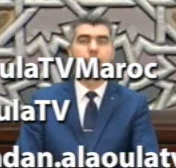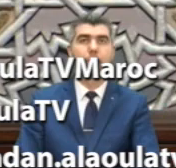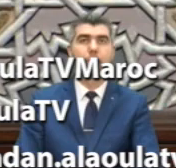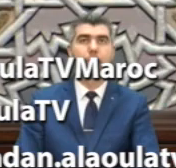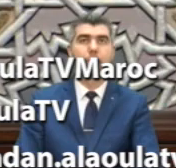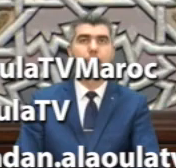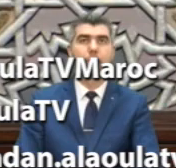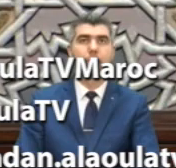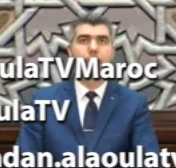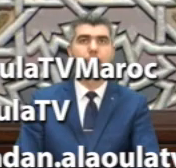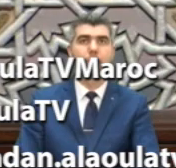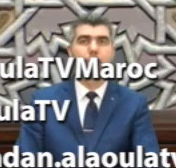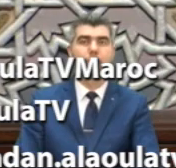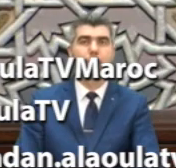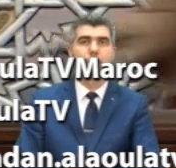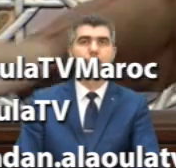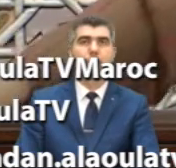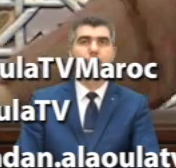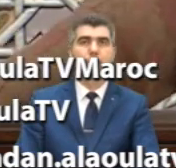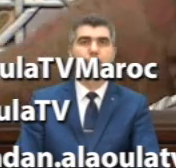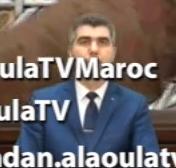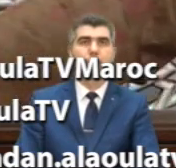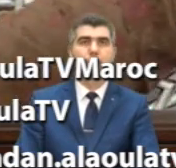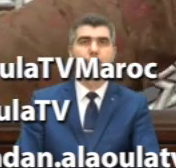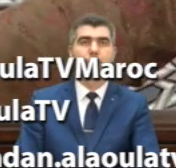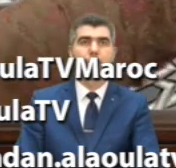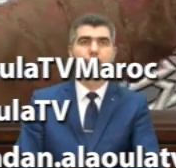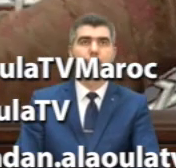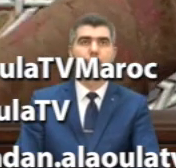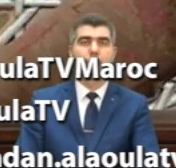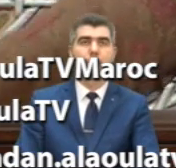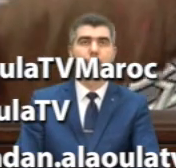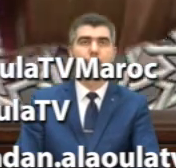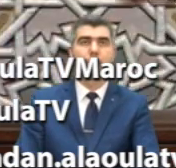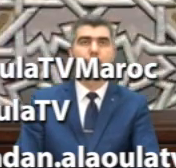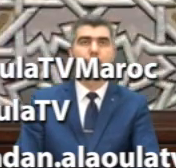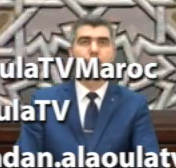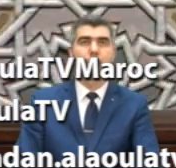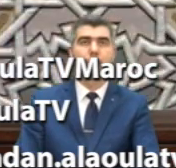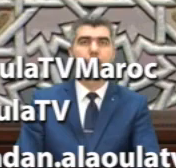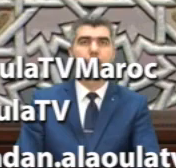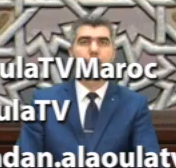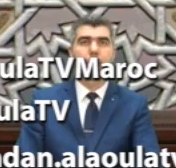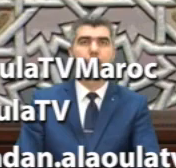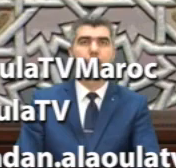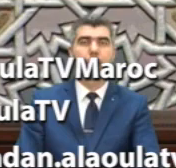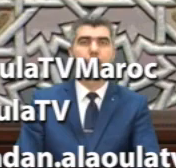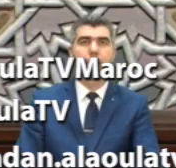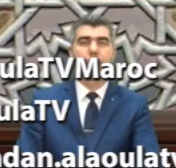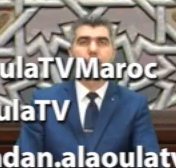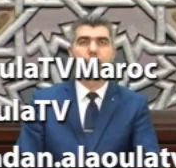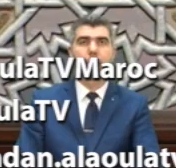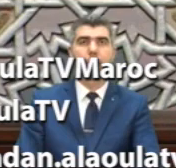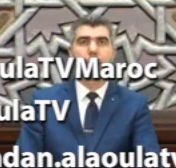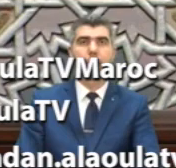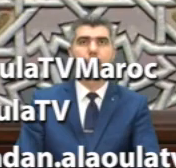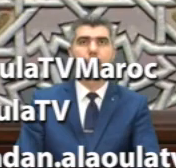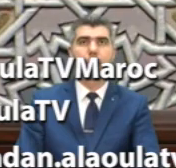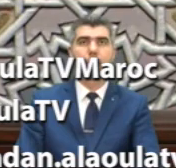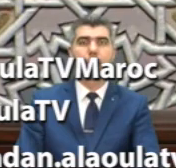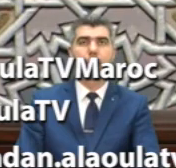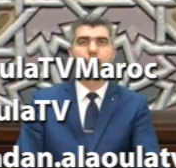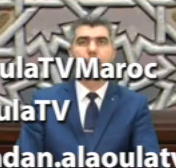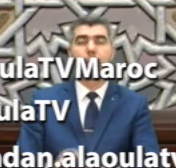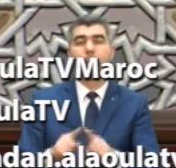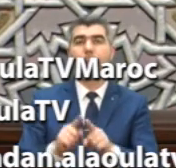نقصد لا اسمح لي، لا الله يخليك. لا السيده النائبه، ديال العداله والتنميه ما بقيناش ندخلوا في شي أم. لا إلا